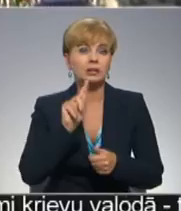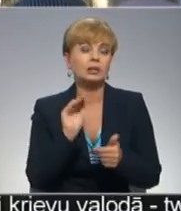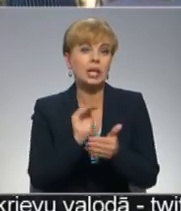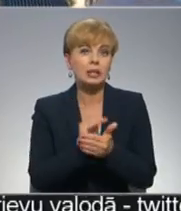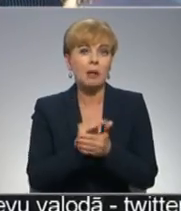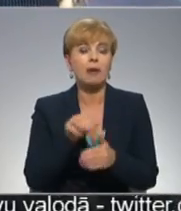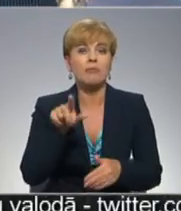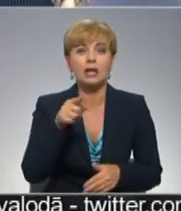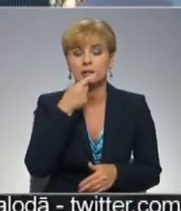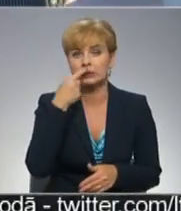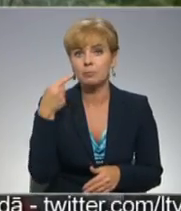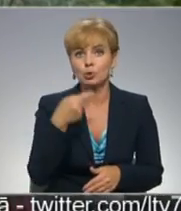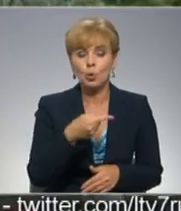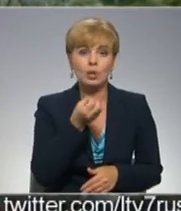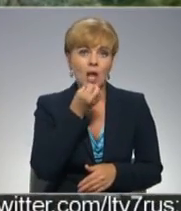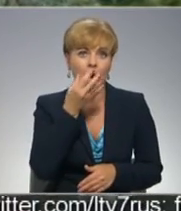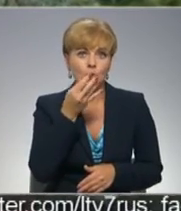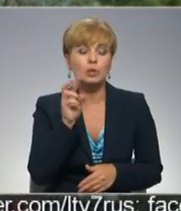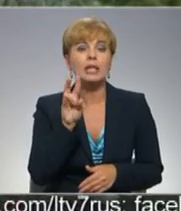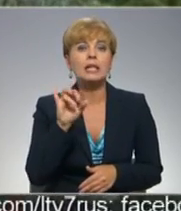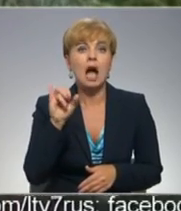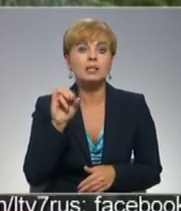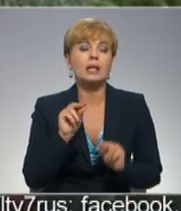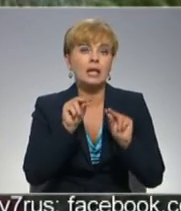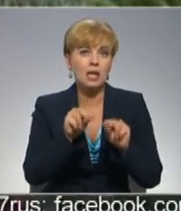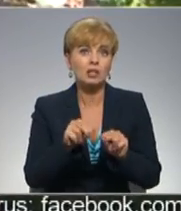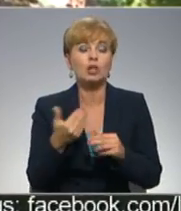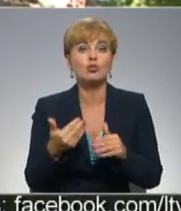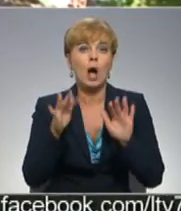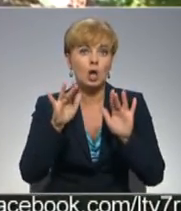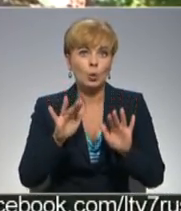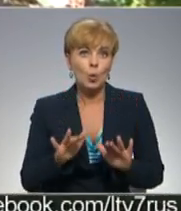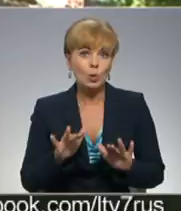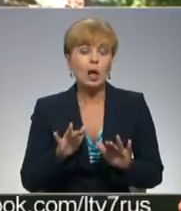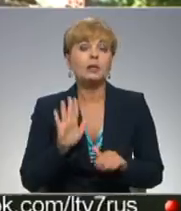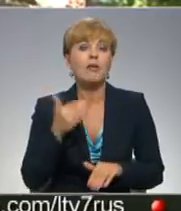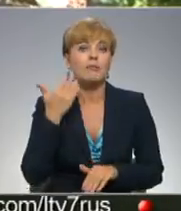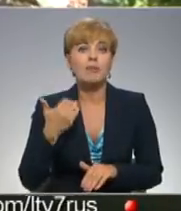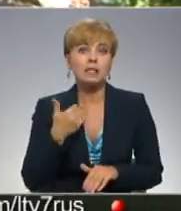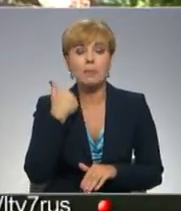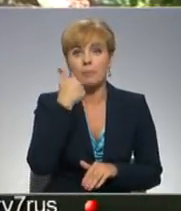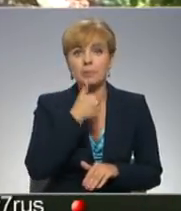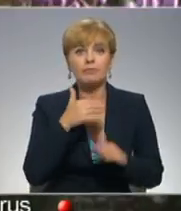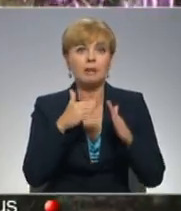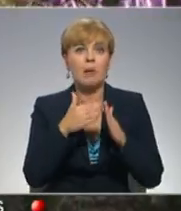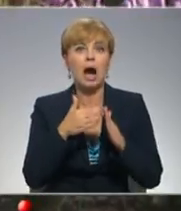kā 100 000 narcišu, tulpju un hiacinšu, ko iestādīs šoruden. Tikmēr Ventspils privāti